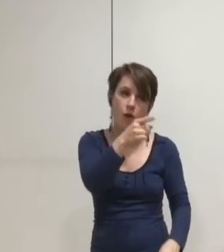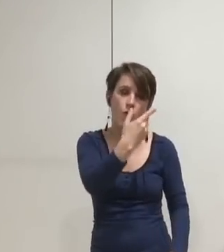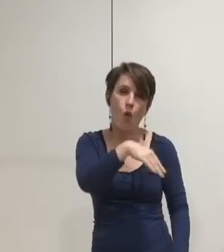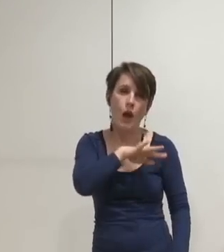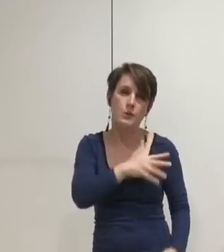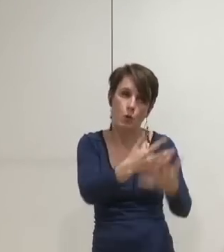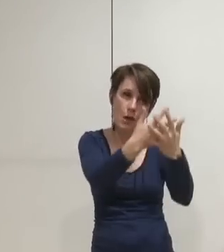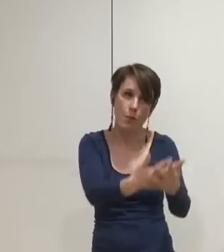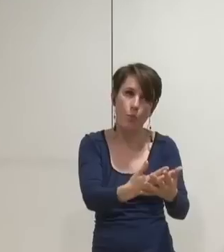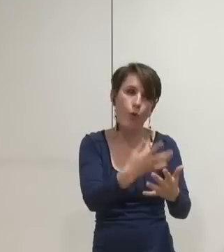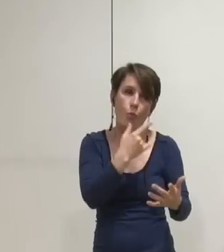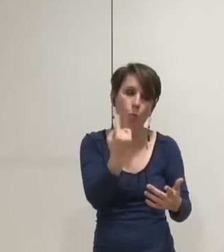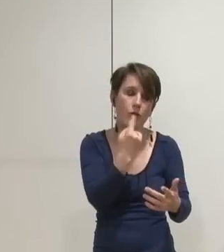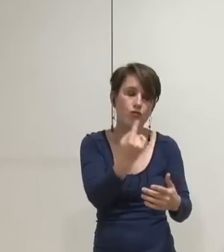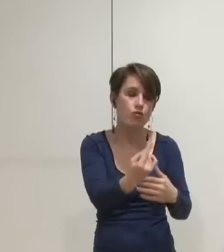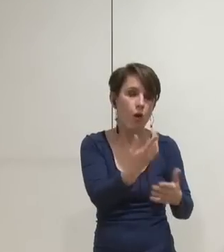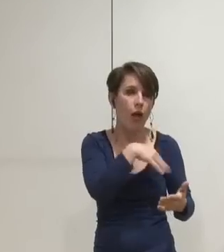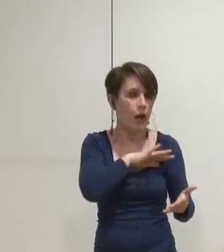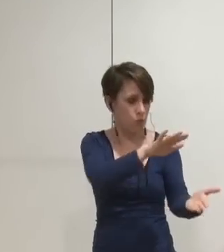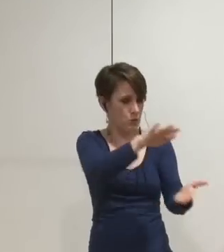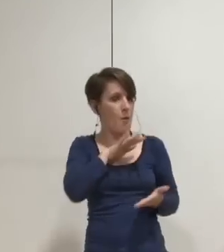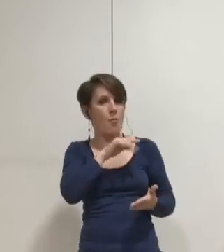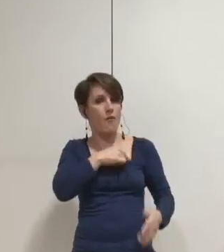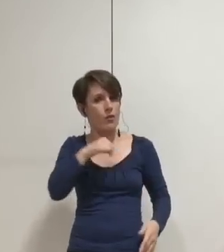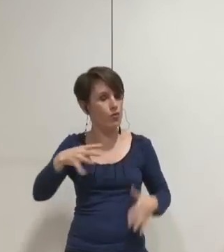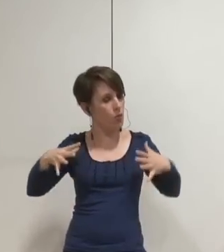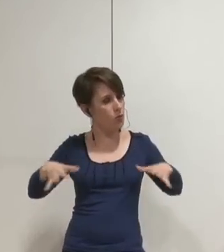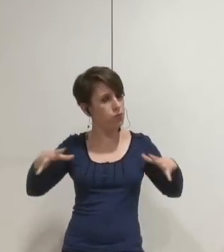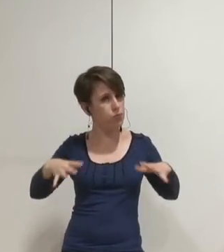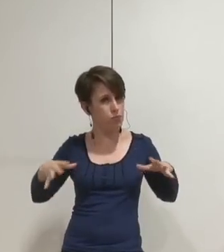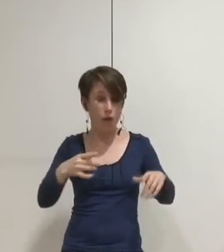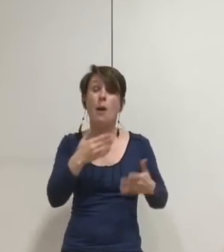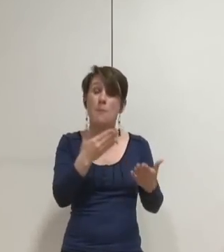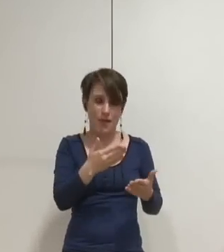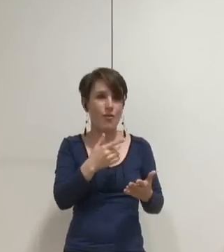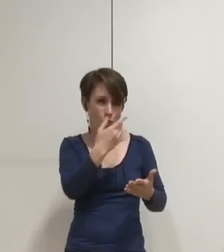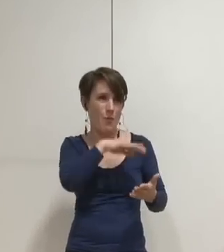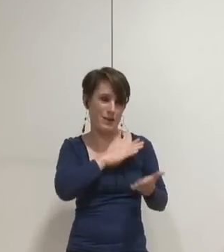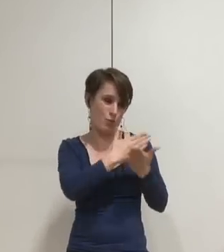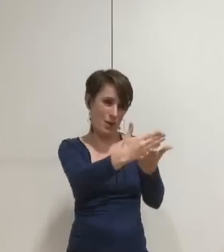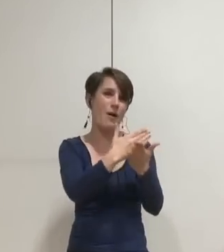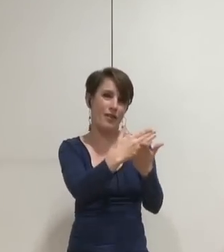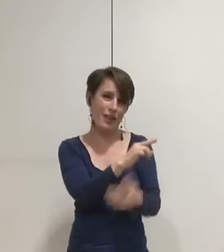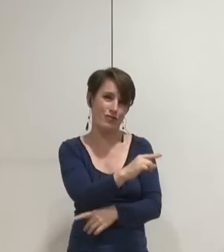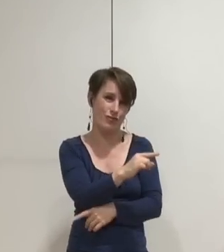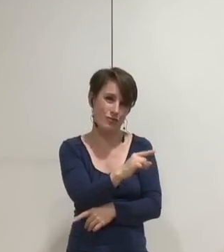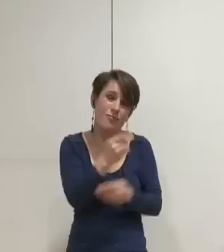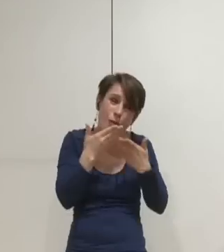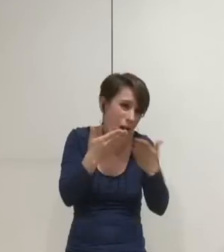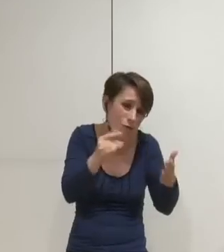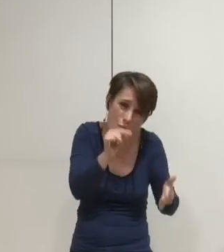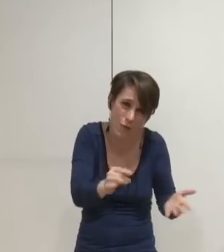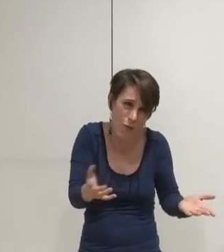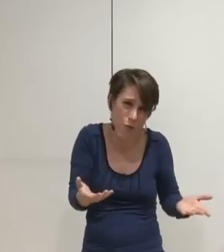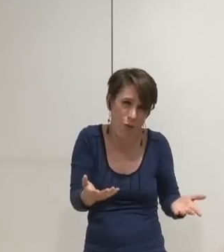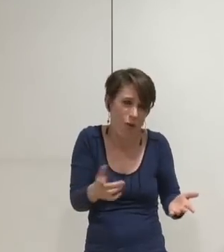avant mais là vous vous l'avez aussi et vous la partagez admettez-le que vous la partagez vous admettez pas que vous auriez